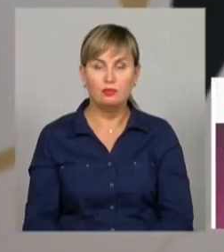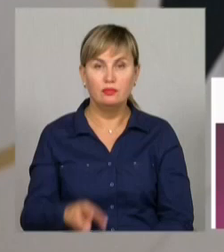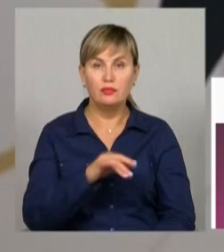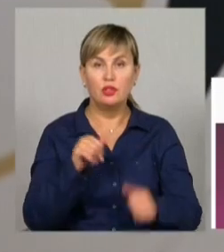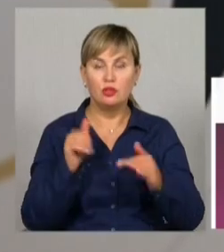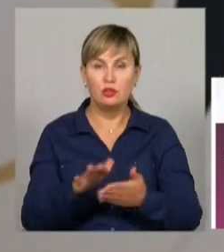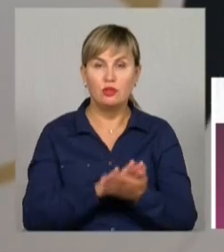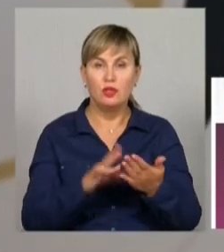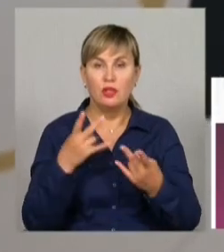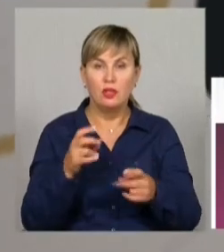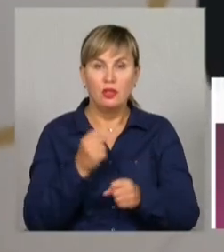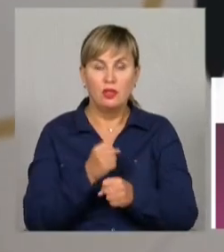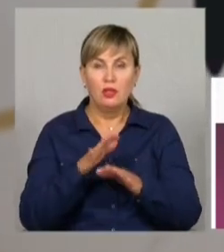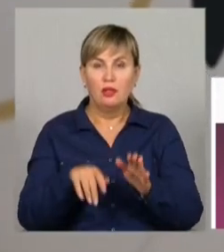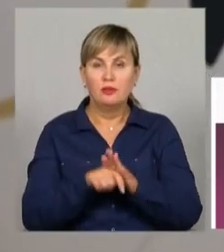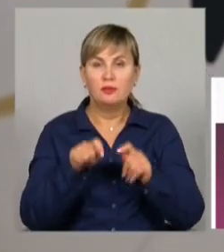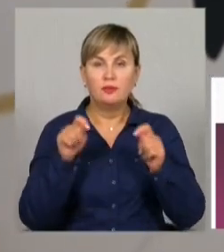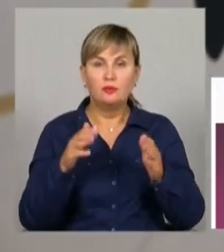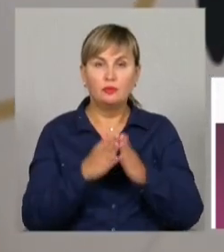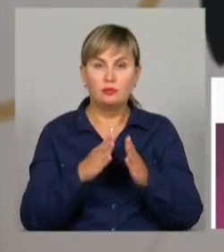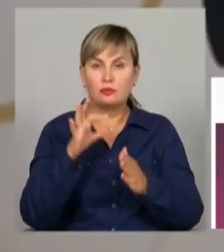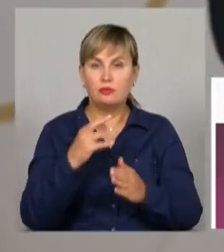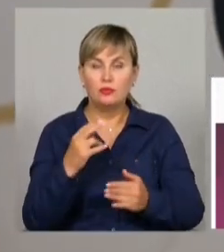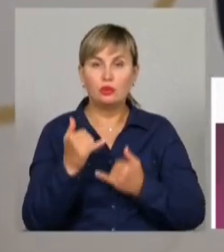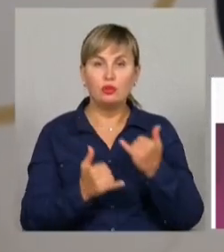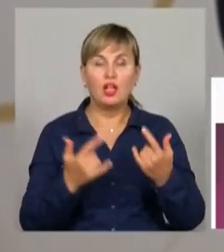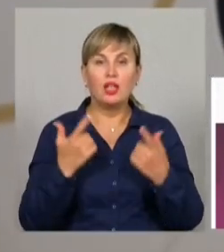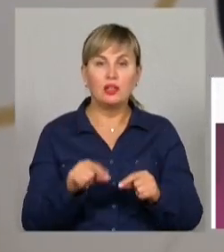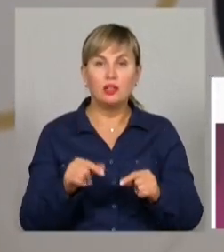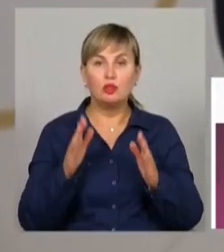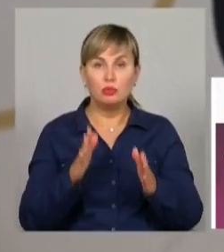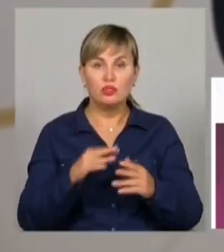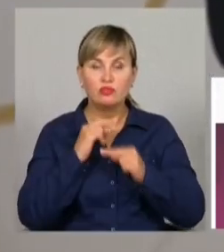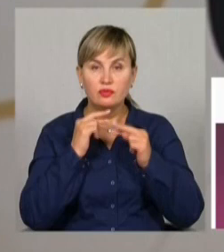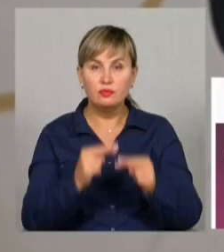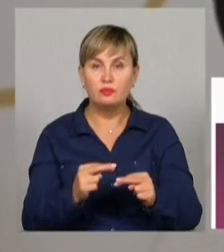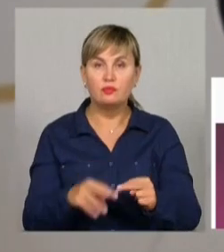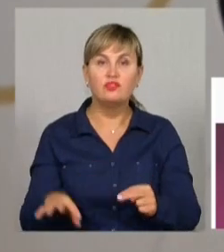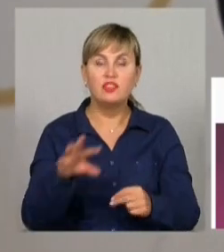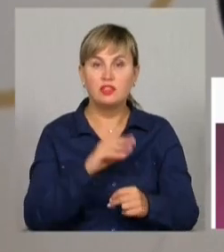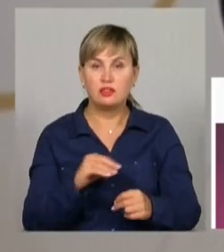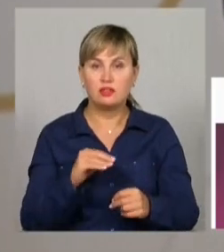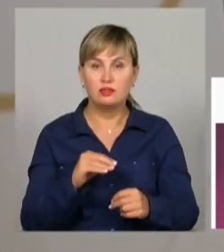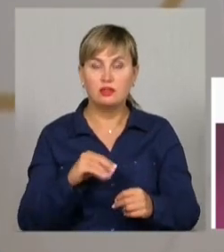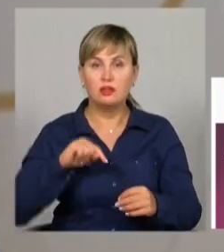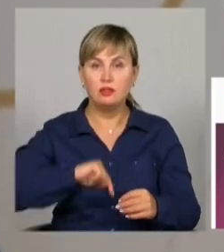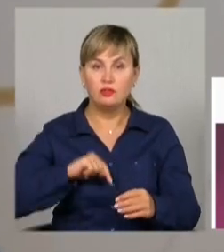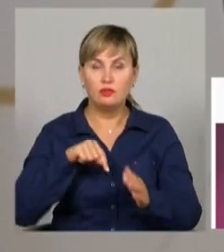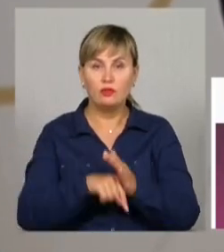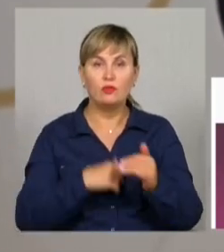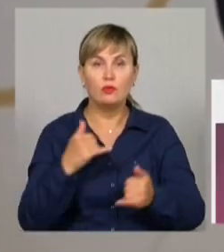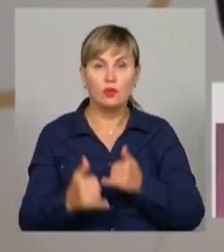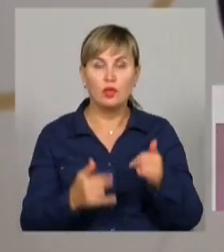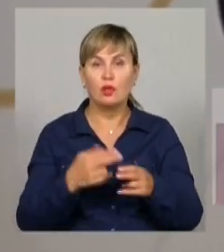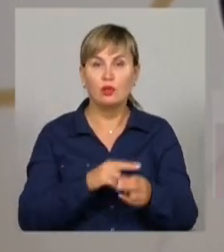надо делать, лучше мы создадим дом социальных услуг, где будут сосредоточены все функции, все услуги,